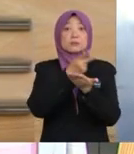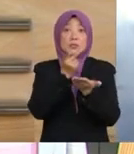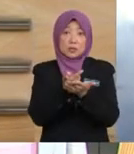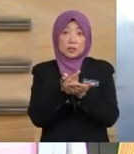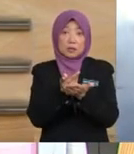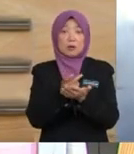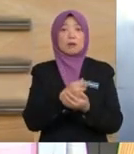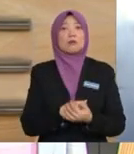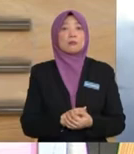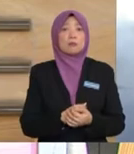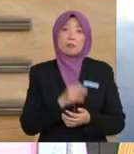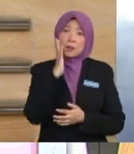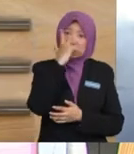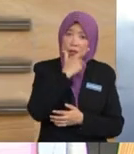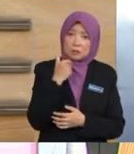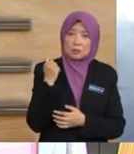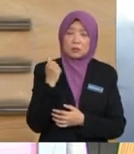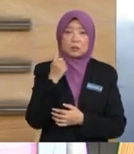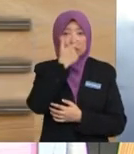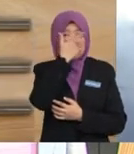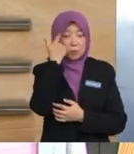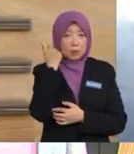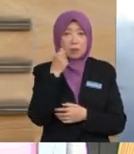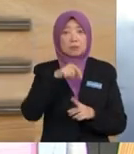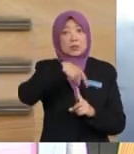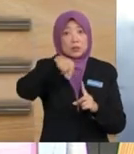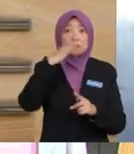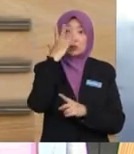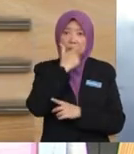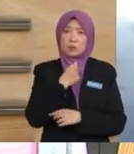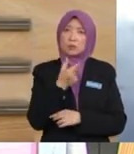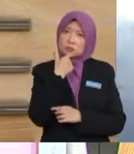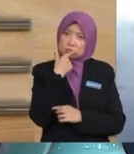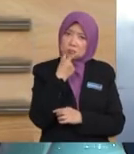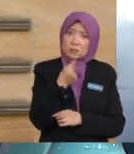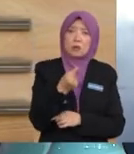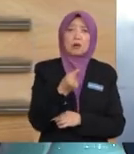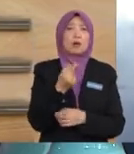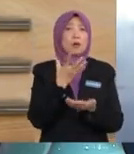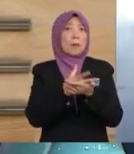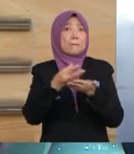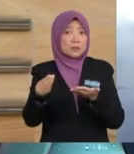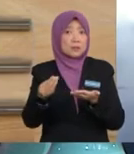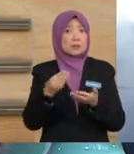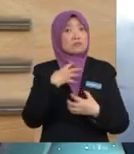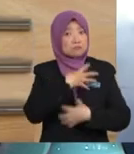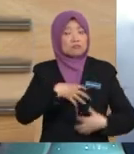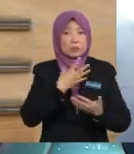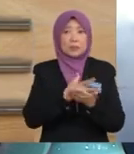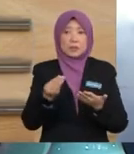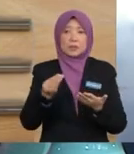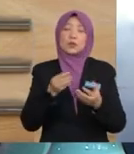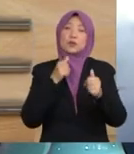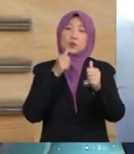cantik itulah yang akan menarik minat pembeli untuk membeli. Sesuai dengan kelas kita, iaitu kita menuju ke